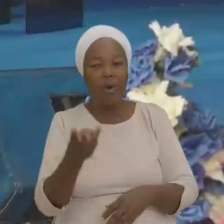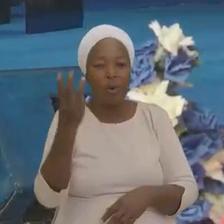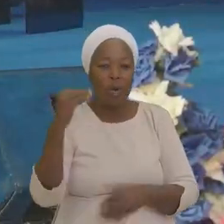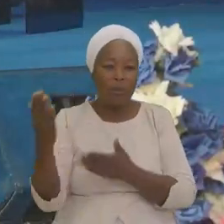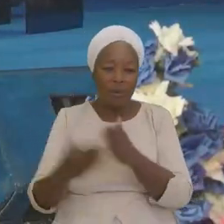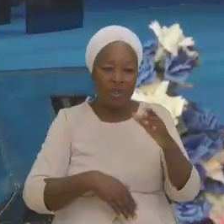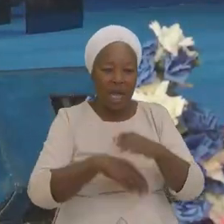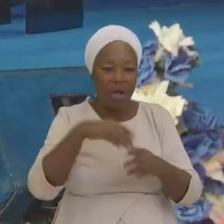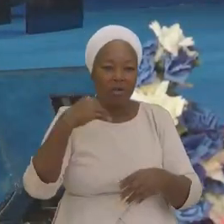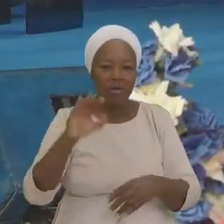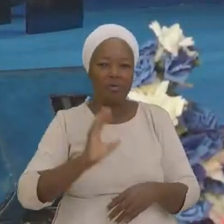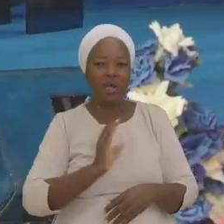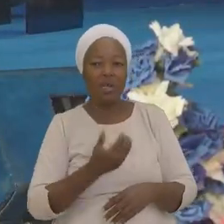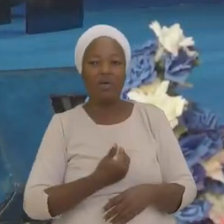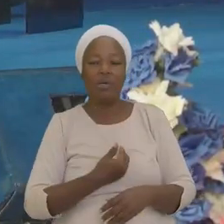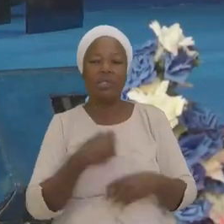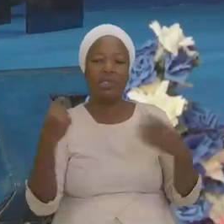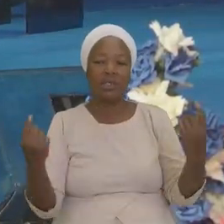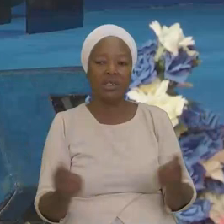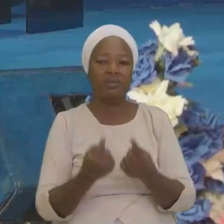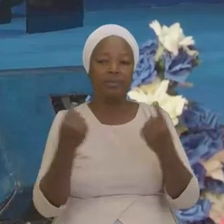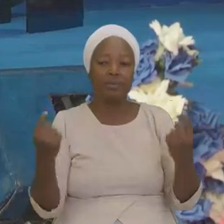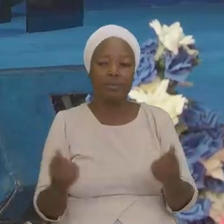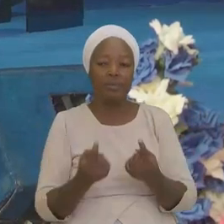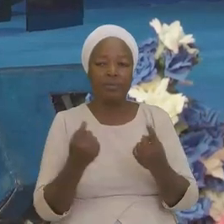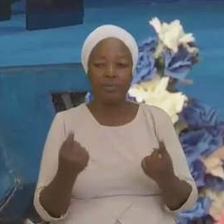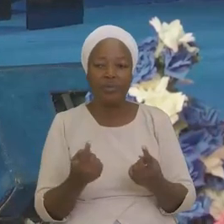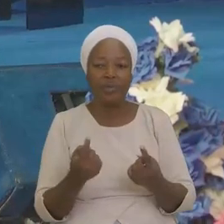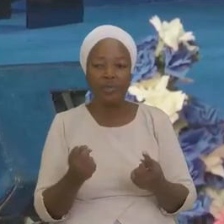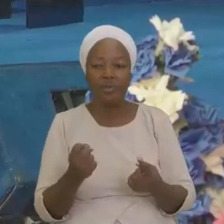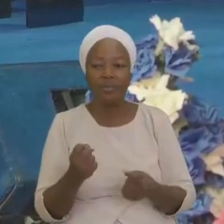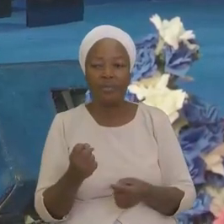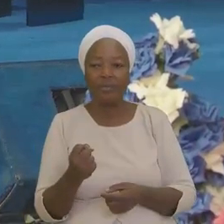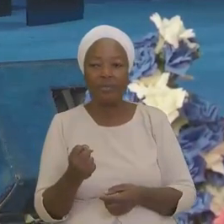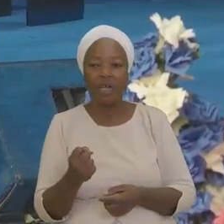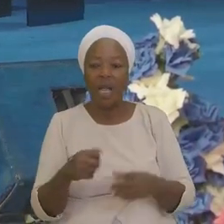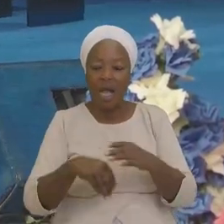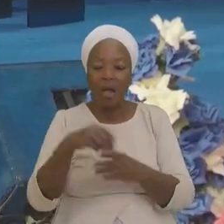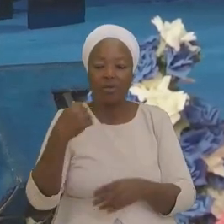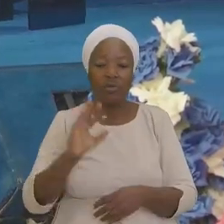Par Jésus le prophète, nous sommes sortis de nos péchés.